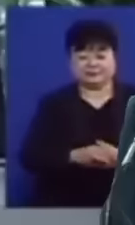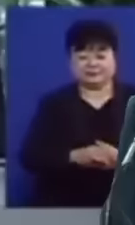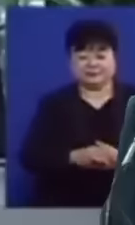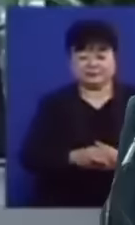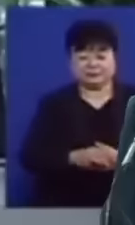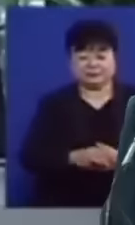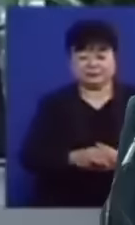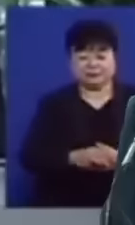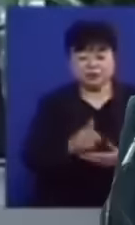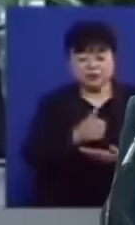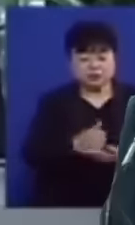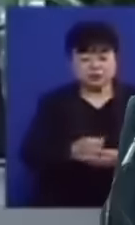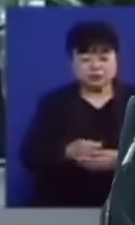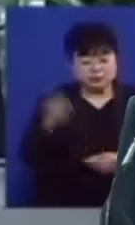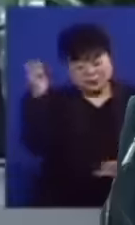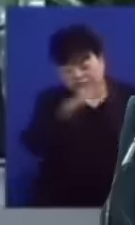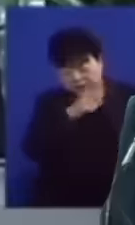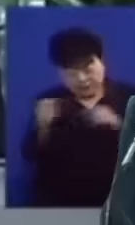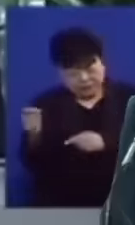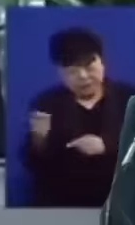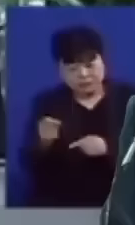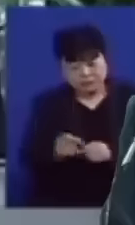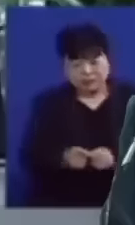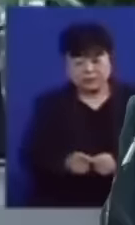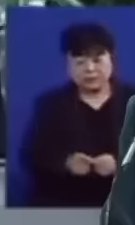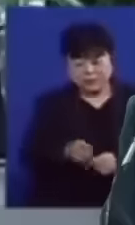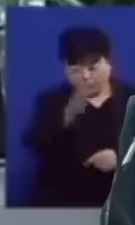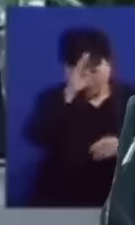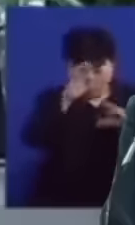채찍에 맞은 공로로 병에서 고침받고 건강한 나,